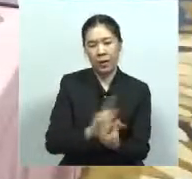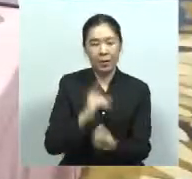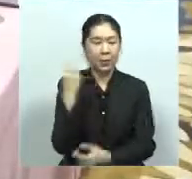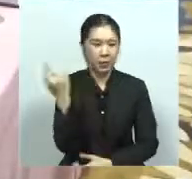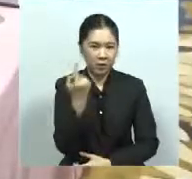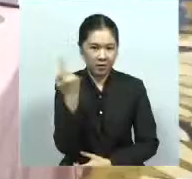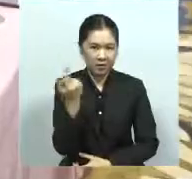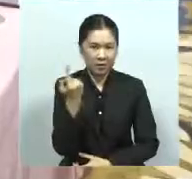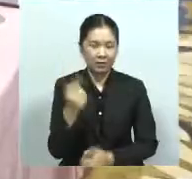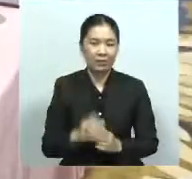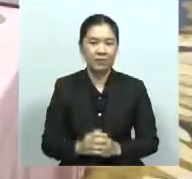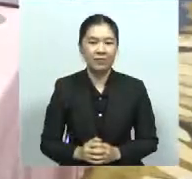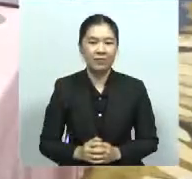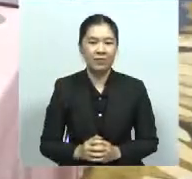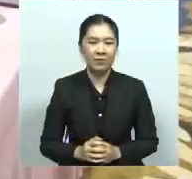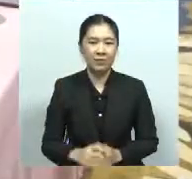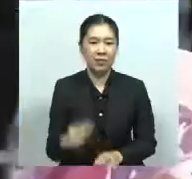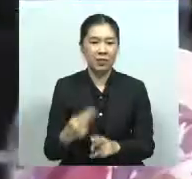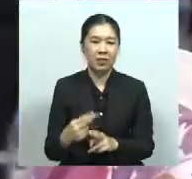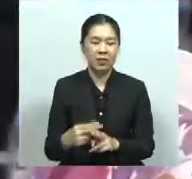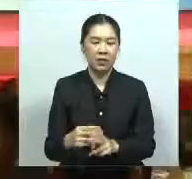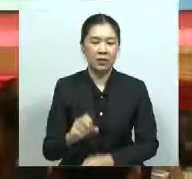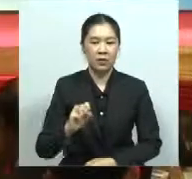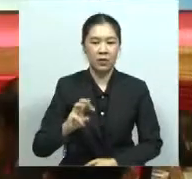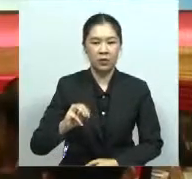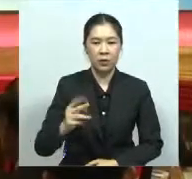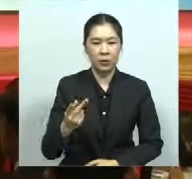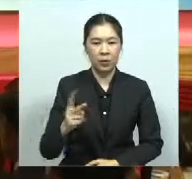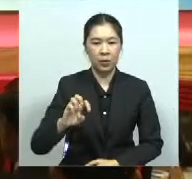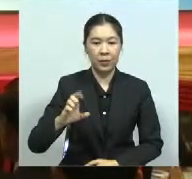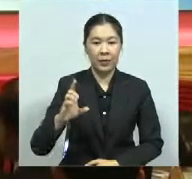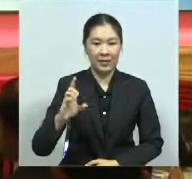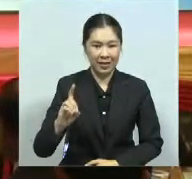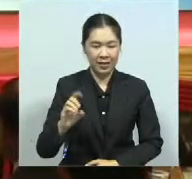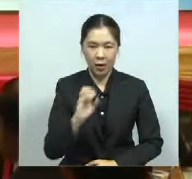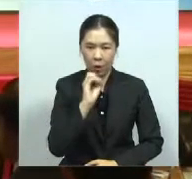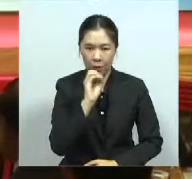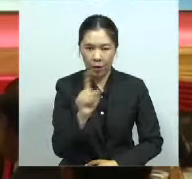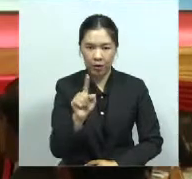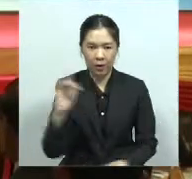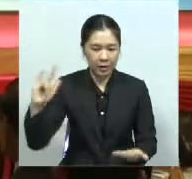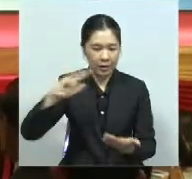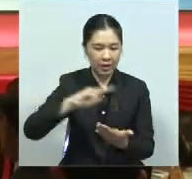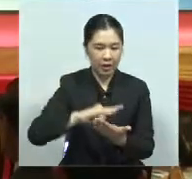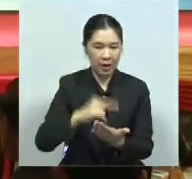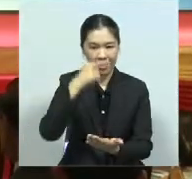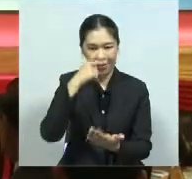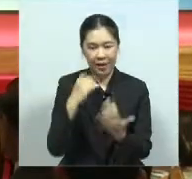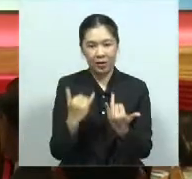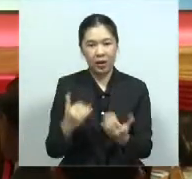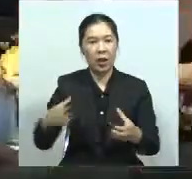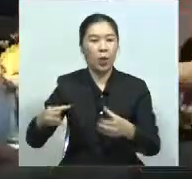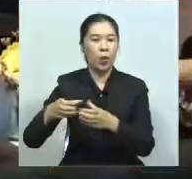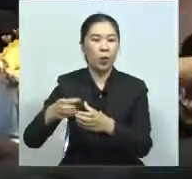องเที่ยวด้านนายสมคิดจาตุศรีพิทักษ์รองนายกรัฐมนตรีพูดถึงการเดินทางเยือนไทยของนายหลี่ซีและคณะ